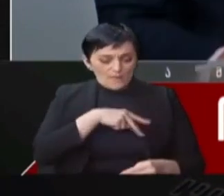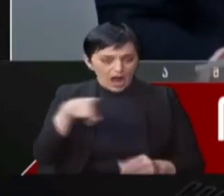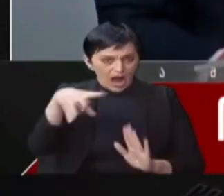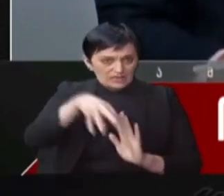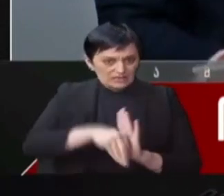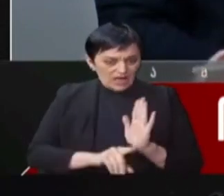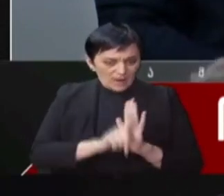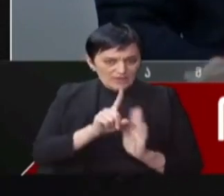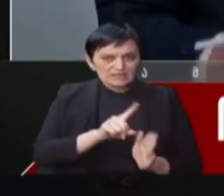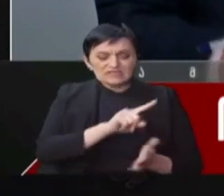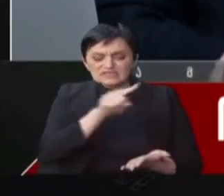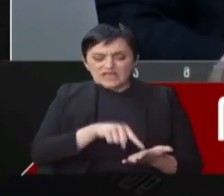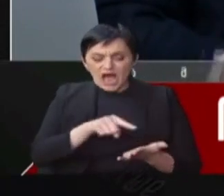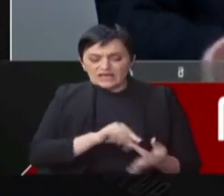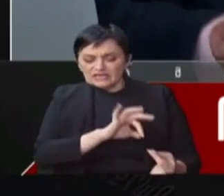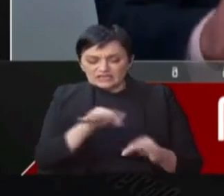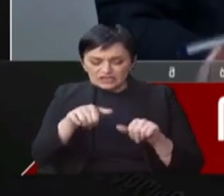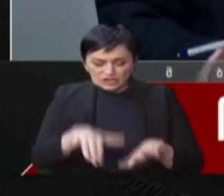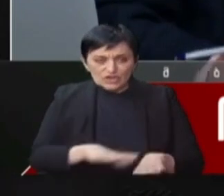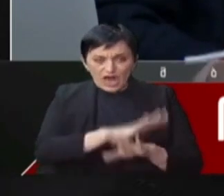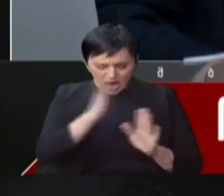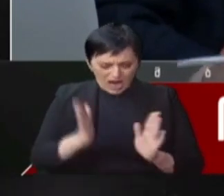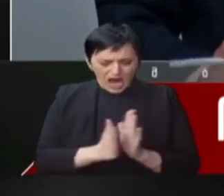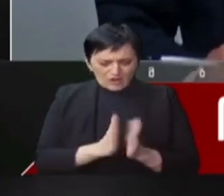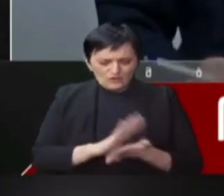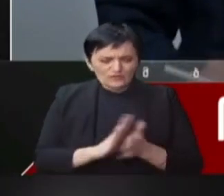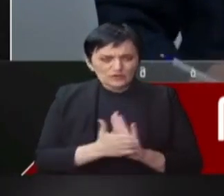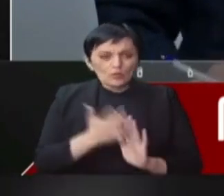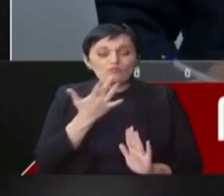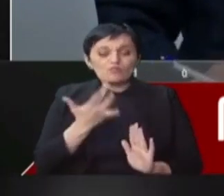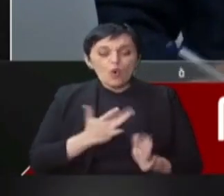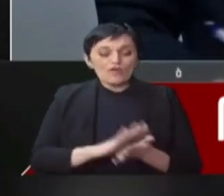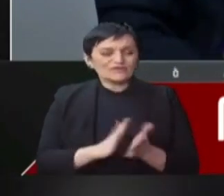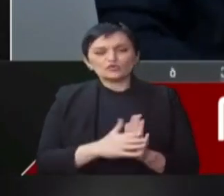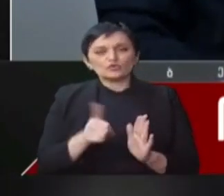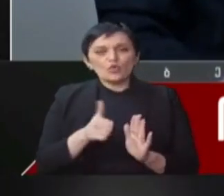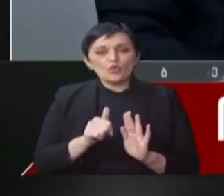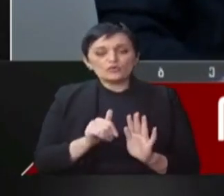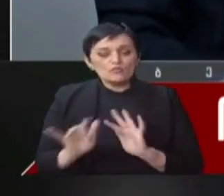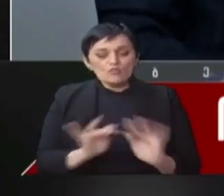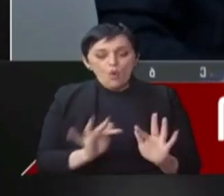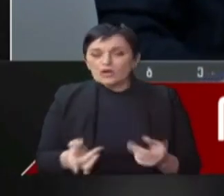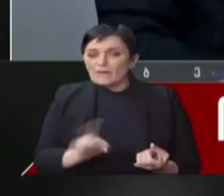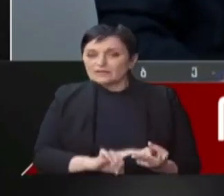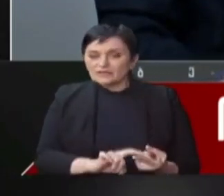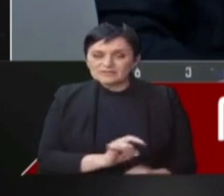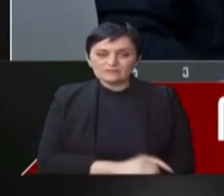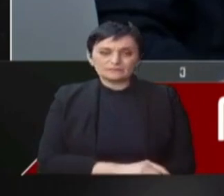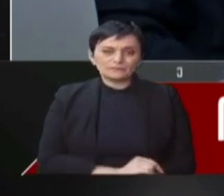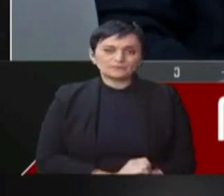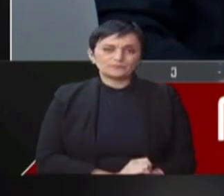გარკვეული საკითხები გადასაწყვეტი არის. არსებული ვითარება მთლიანად პოლიტიკურ ვითარებაზე როგორ მოქმედებს?